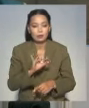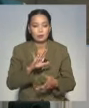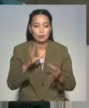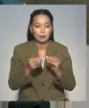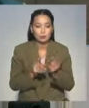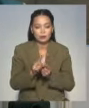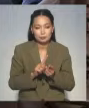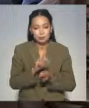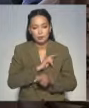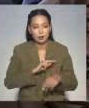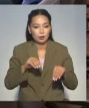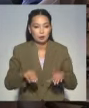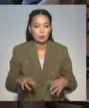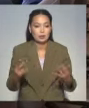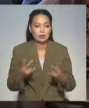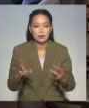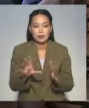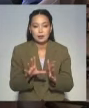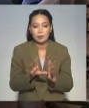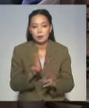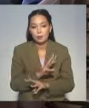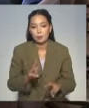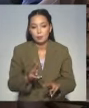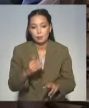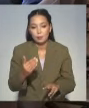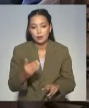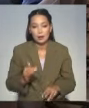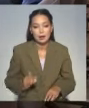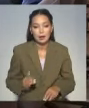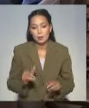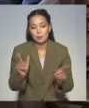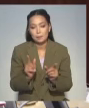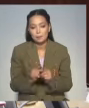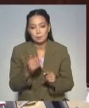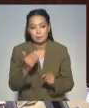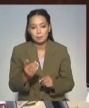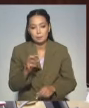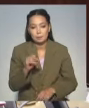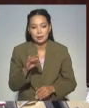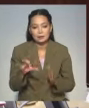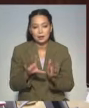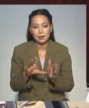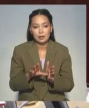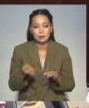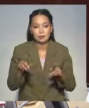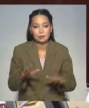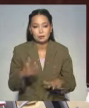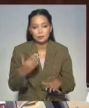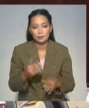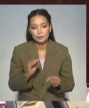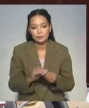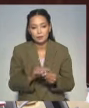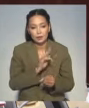шаралар қабылдауы тиіс. Энергетика министрлігі Кегок компаниясымен бірлесіп батыс энергетикалық торабының қалыпты